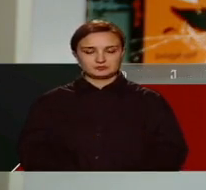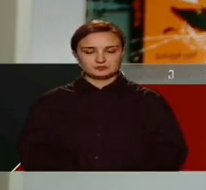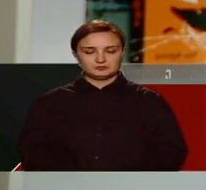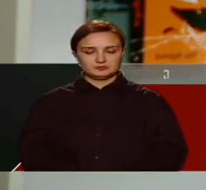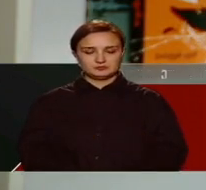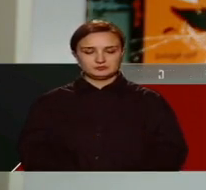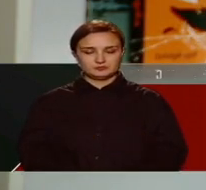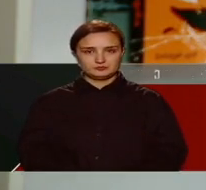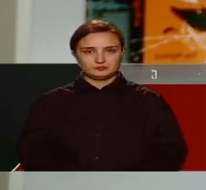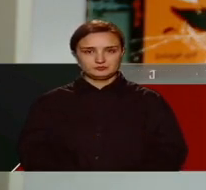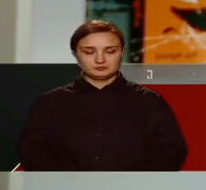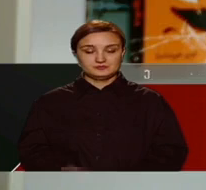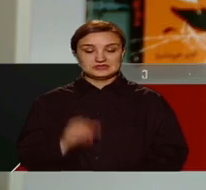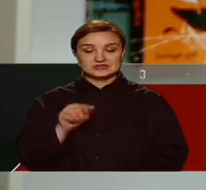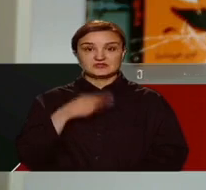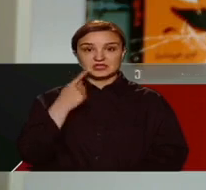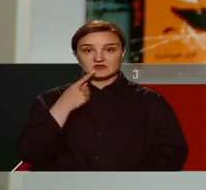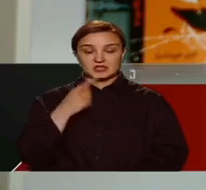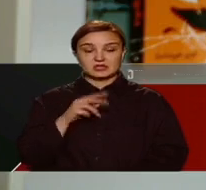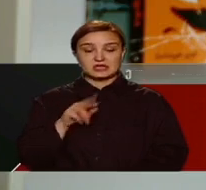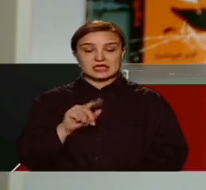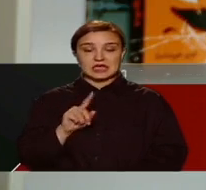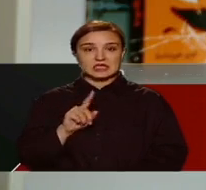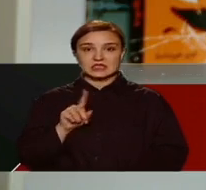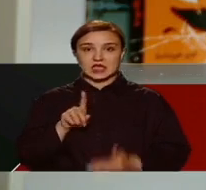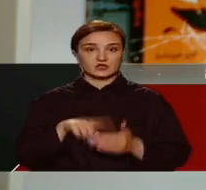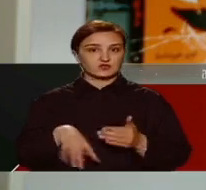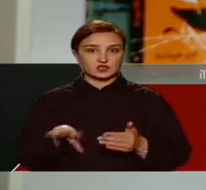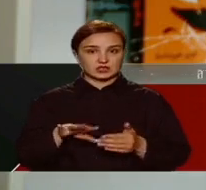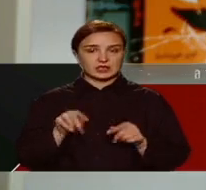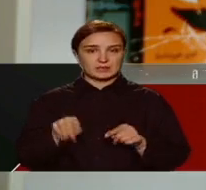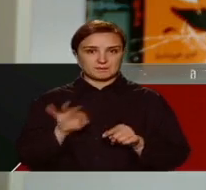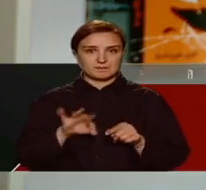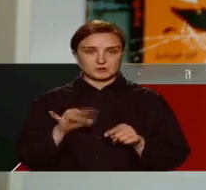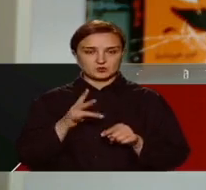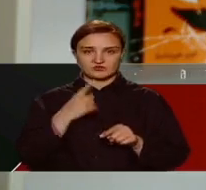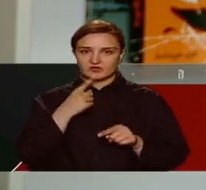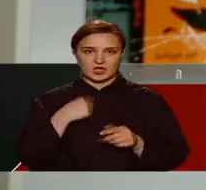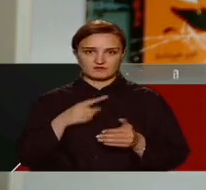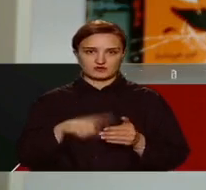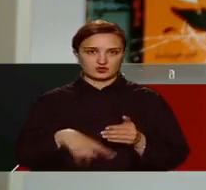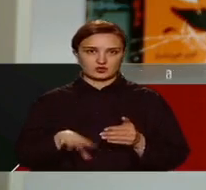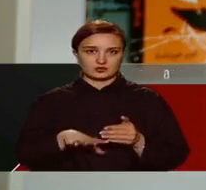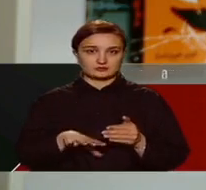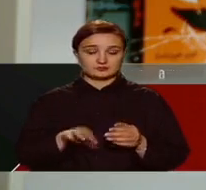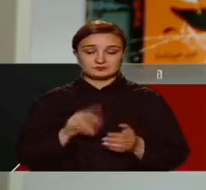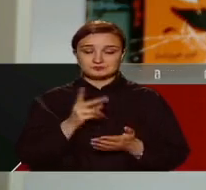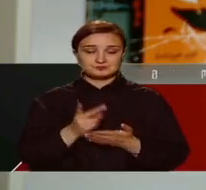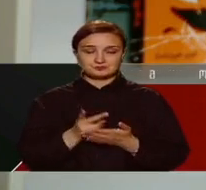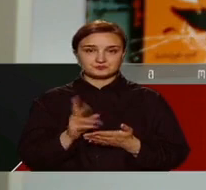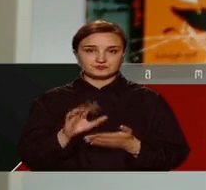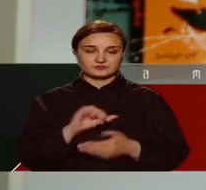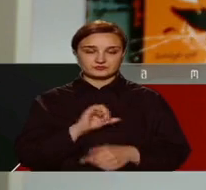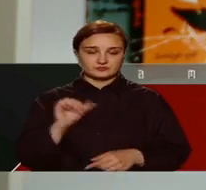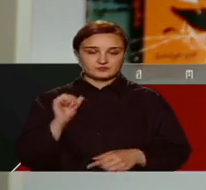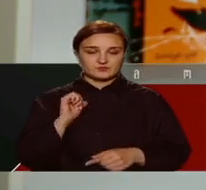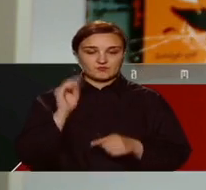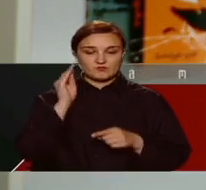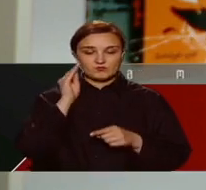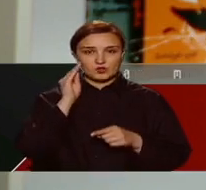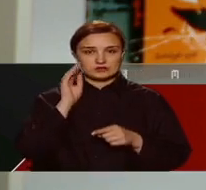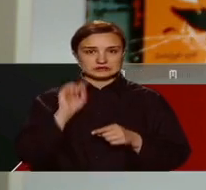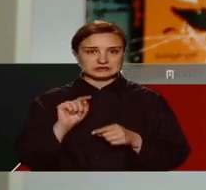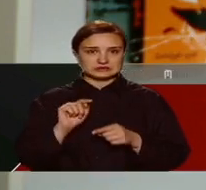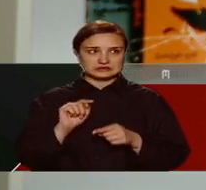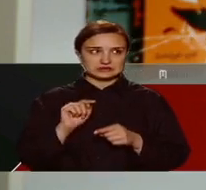ის გავახმოვანოთ და ამავდროულად რისიც არ გვჯერა, იმაზე ვთქვათ, რომ არ გვჯერა. Მიუხედავად იმისა, რომ თვითონ პოზიციის